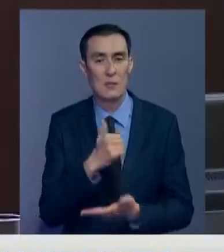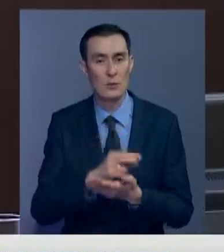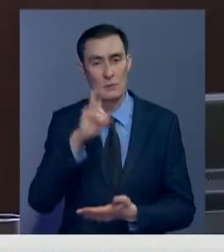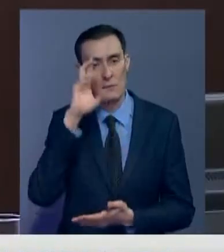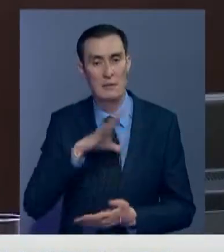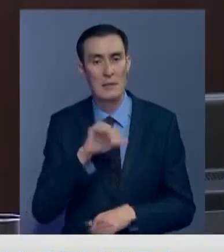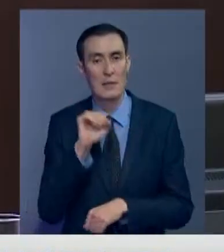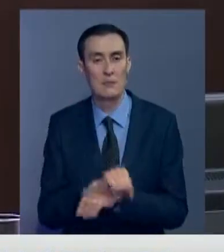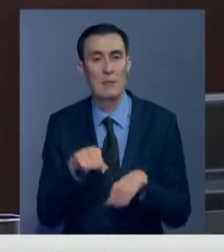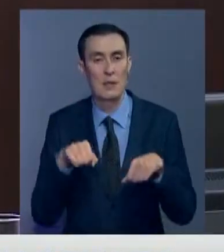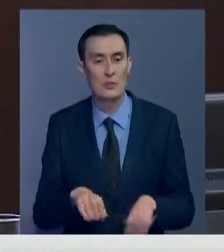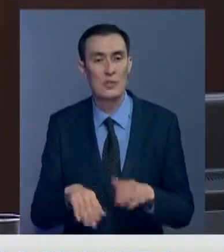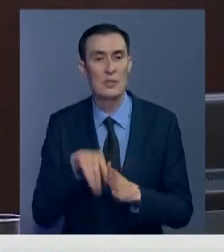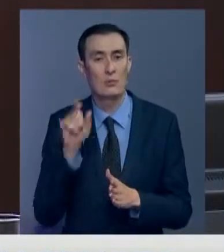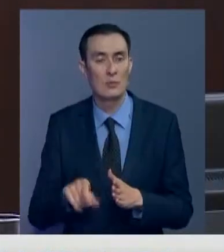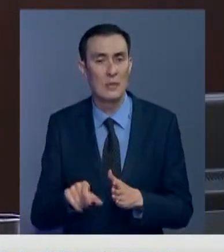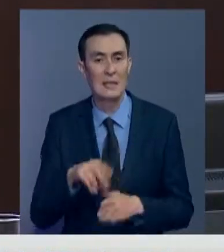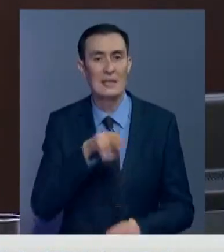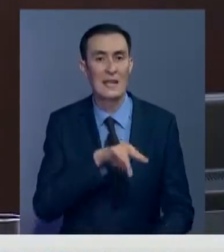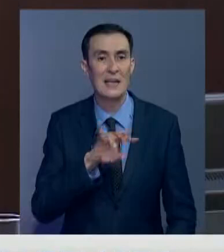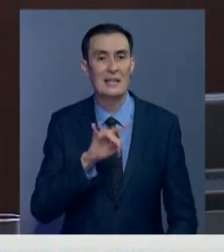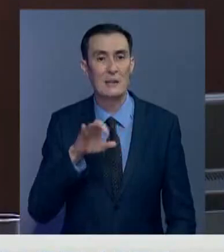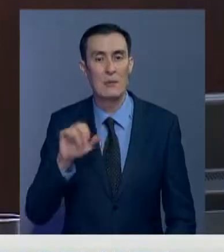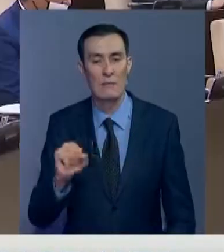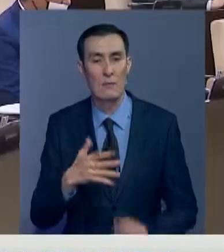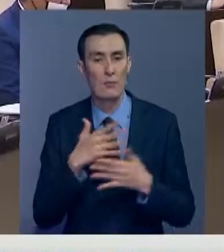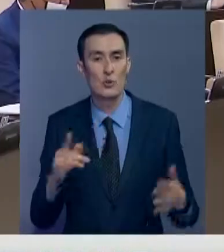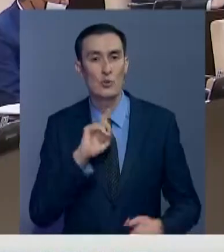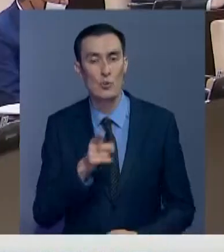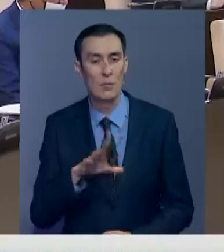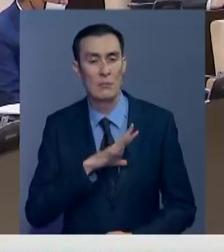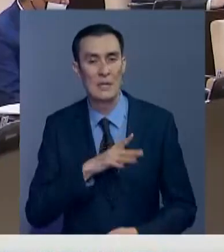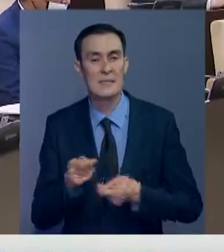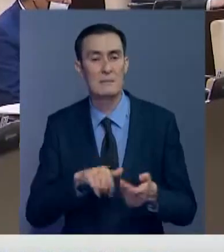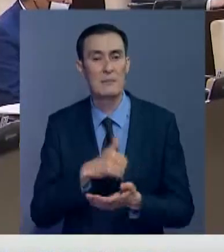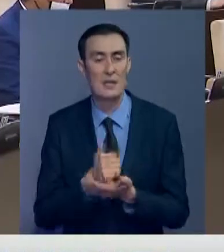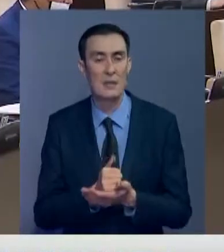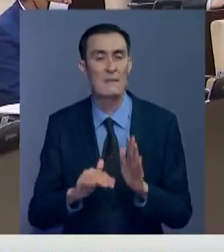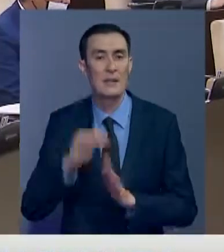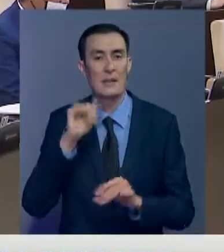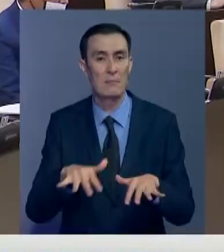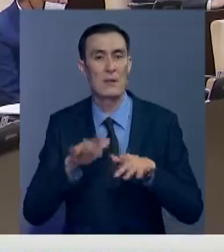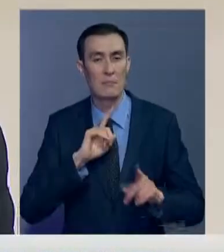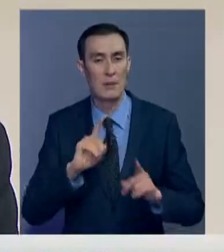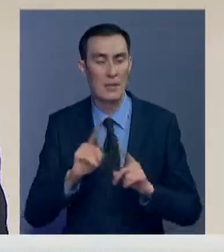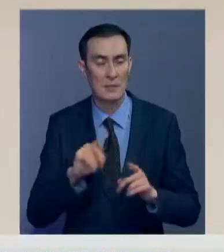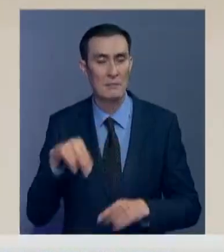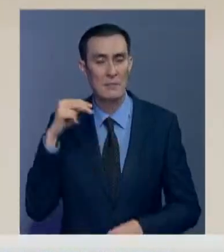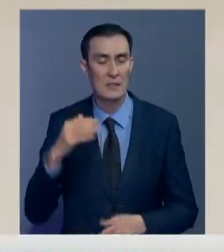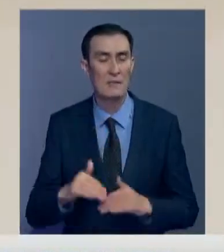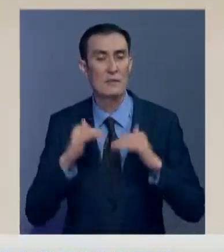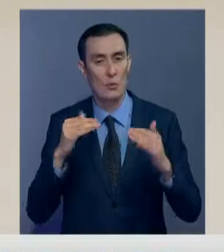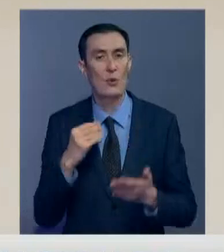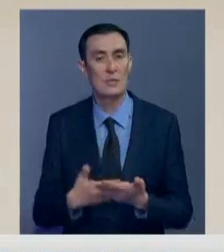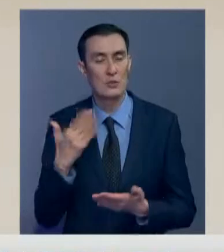были прекращены полномочия депутата Сената Дариги Назарбаевой. Больше года она была спикером Верхней палаты парламента. Президент дал высокую